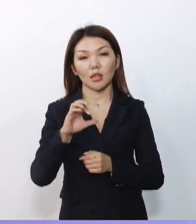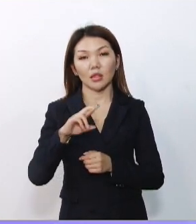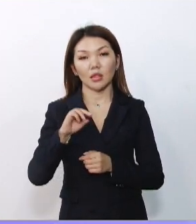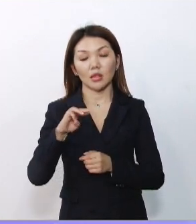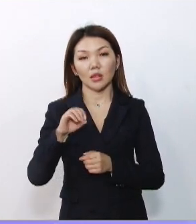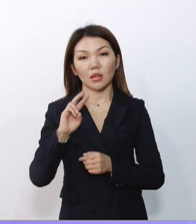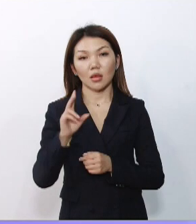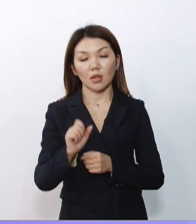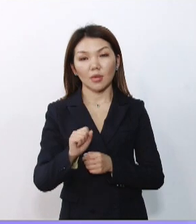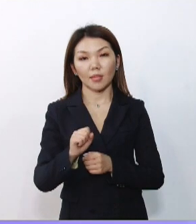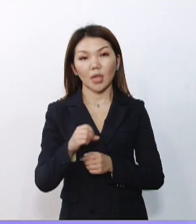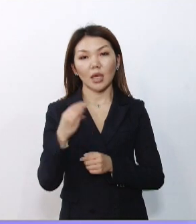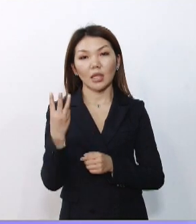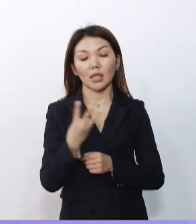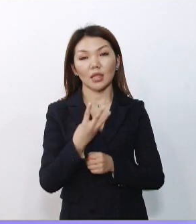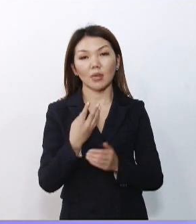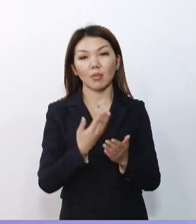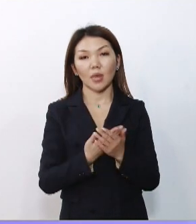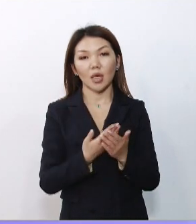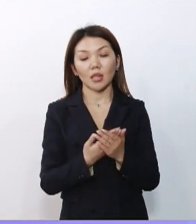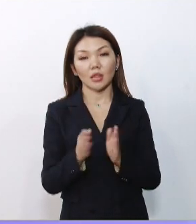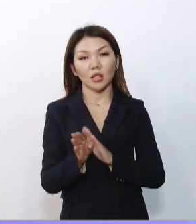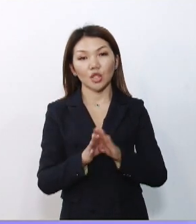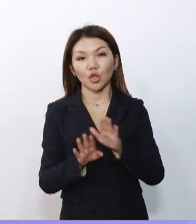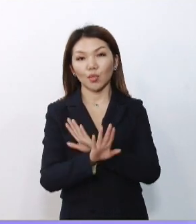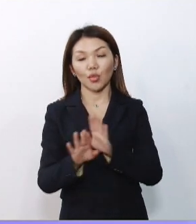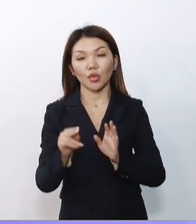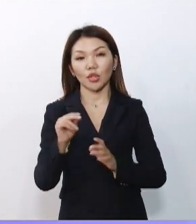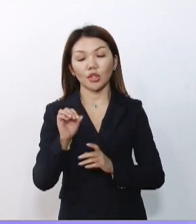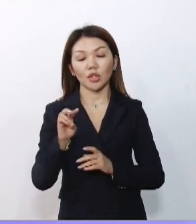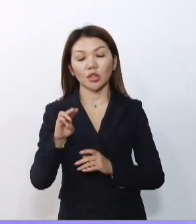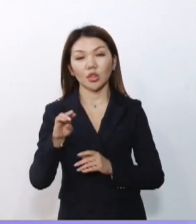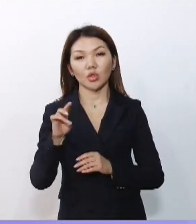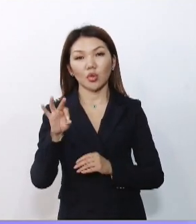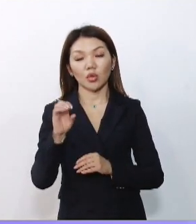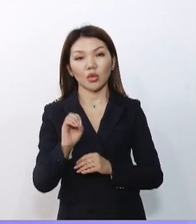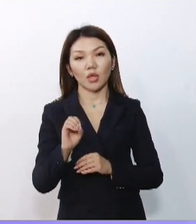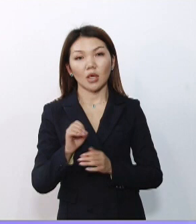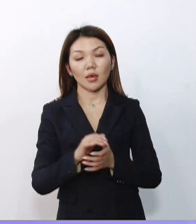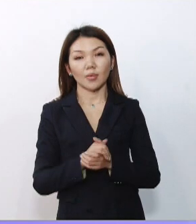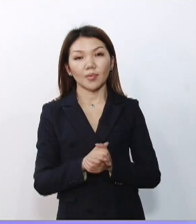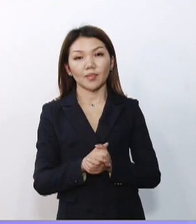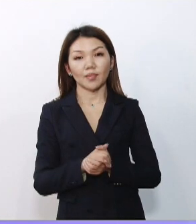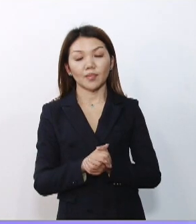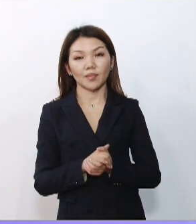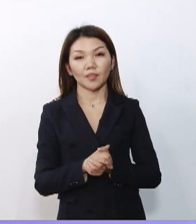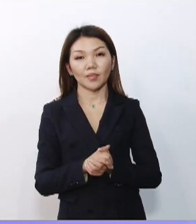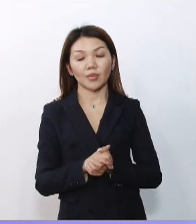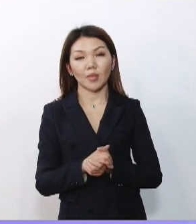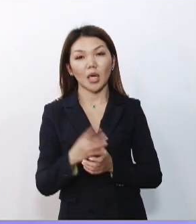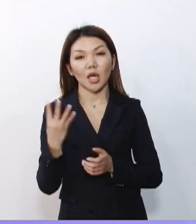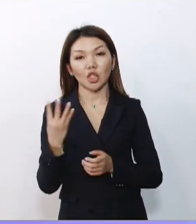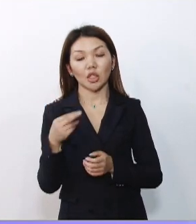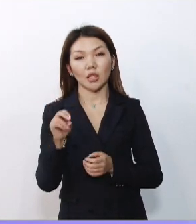3 показывает значение неполного частного, а 4 единицы показывают